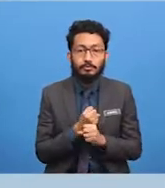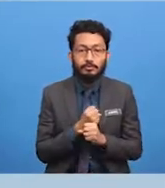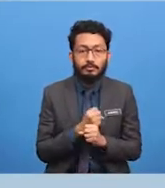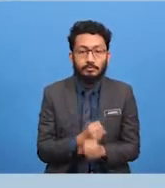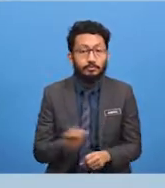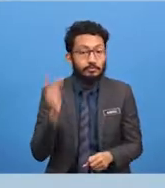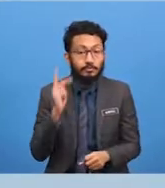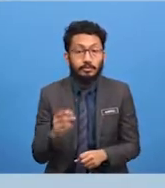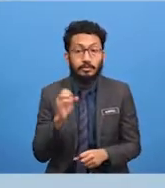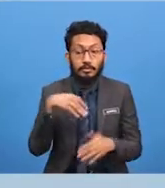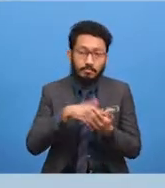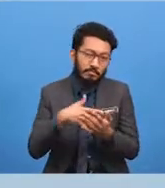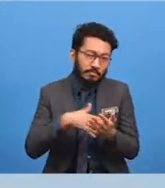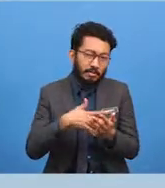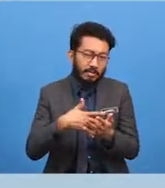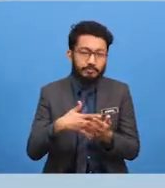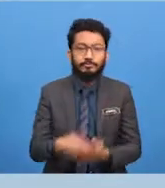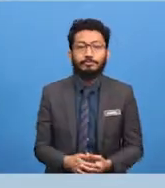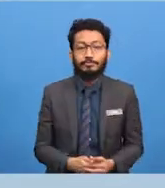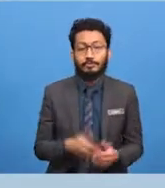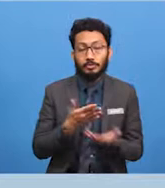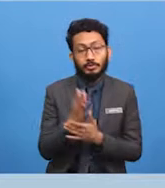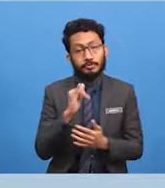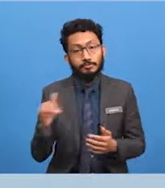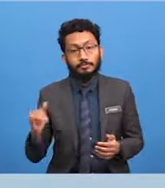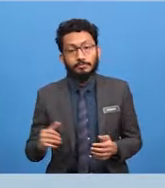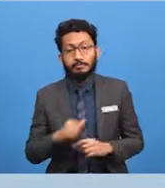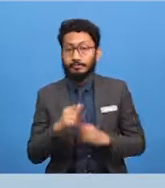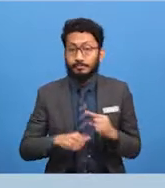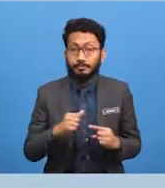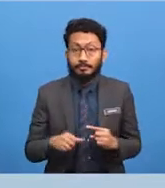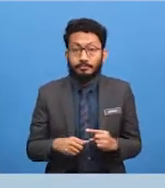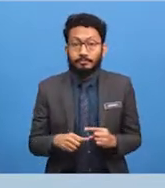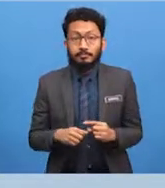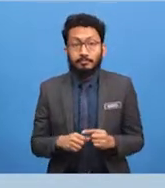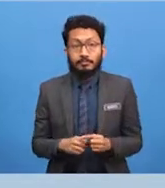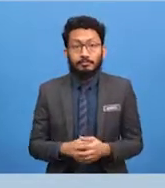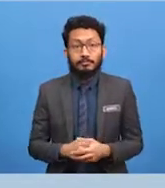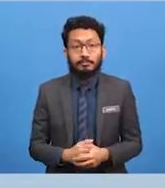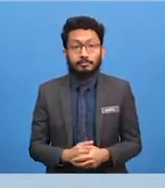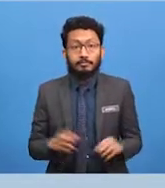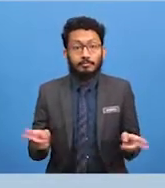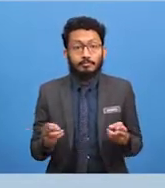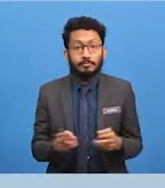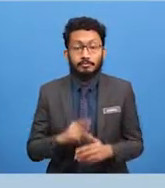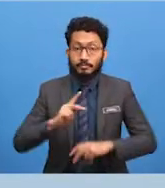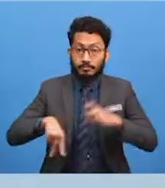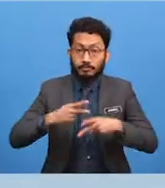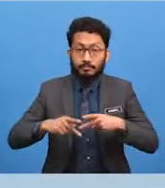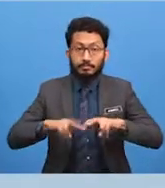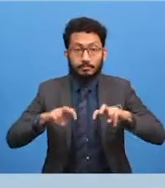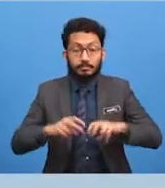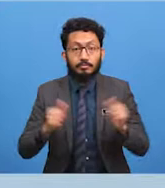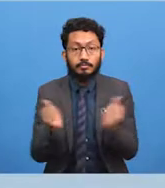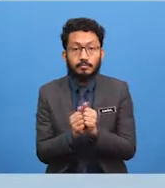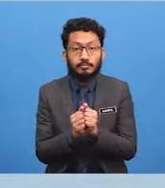dan kelemahan organisasi. Seterusnya, persekitaran luar organisasi pula, pengurus mengkaji berkaitan dengan